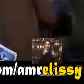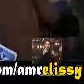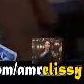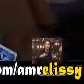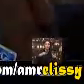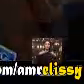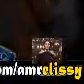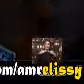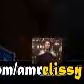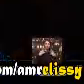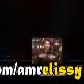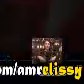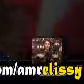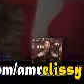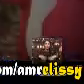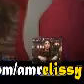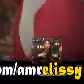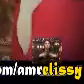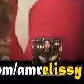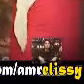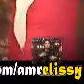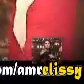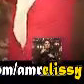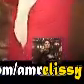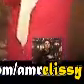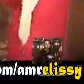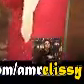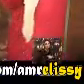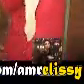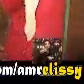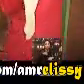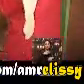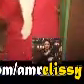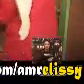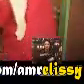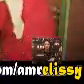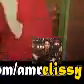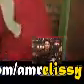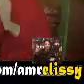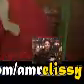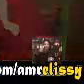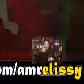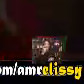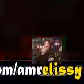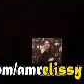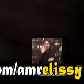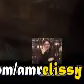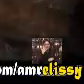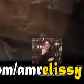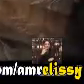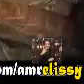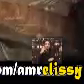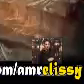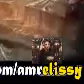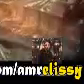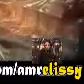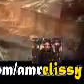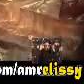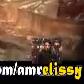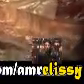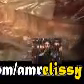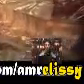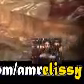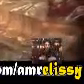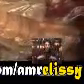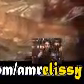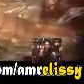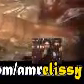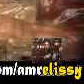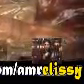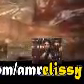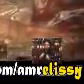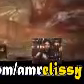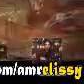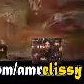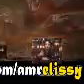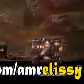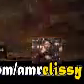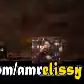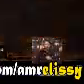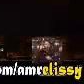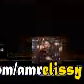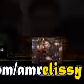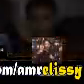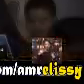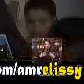بطاطشين وهدوم وجابوا لنا يعني، أنا عندي 5 عيال هم ادونا كل حاجة. وربنا يبارك لهم يا رب. بيساعدونا